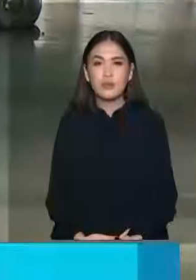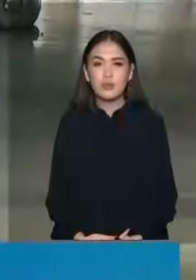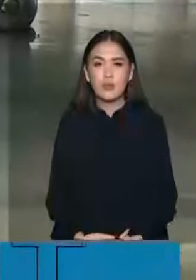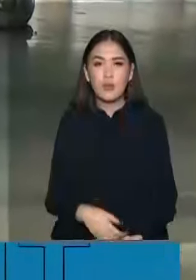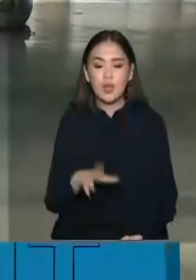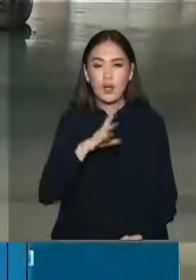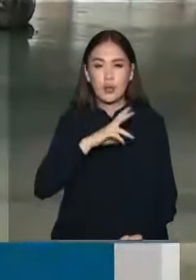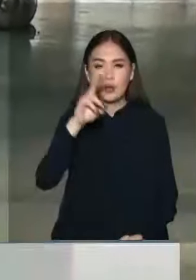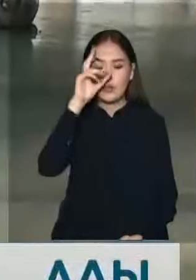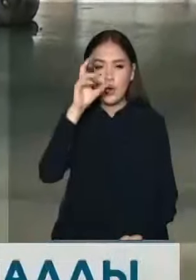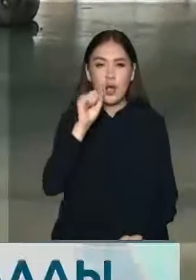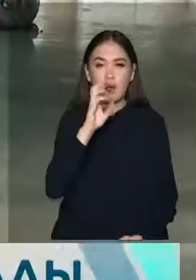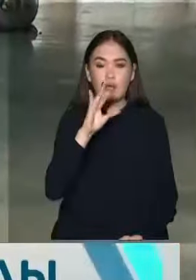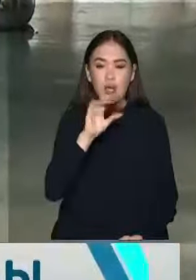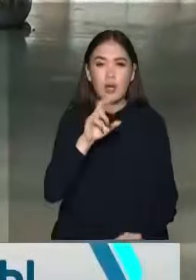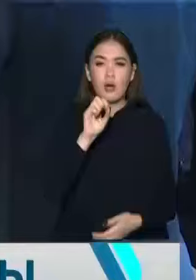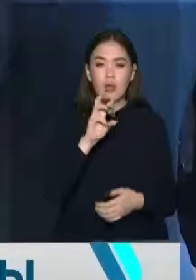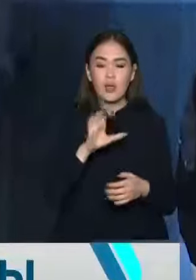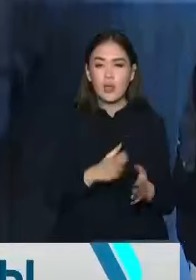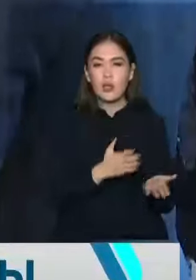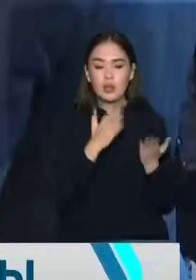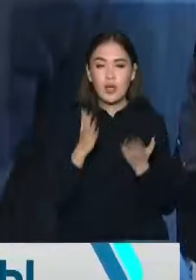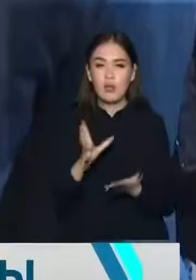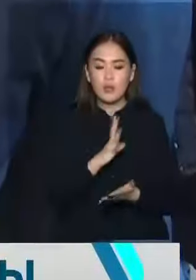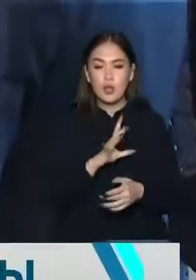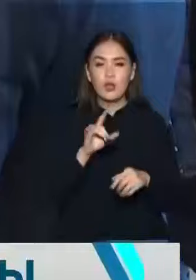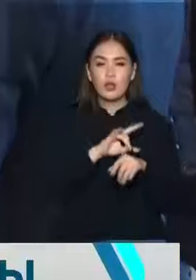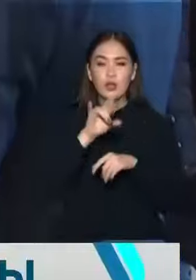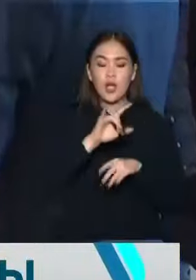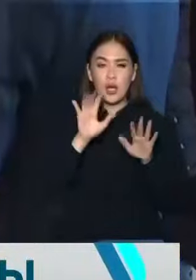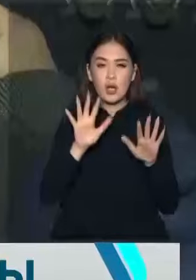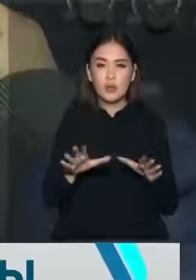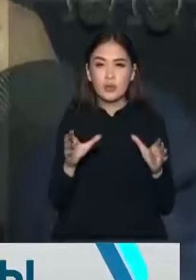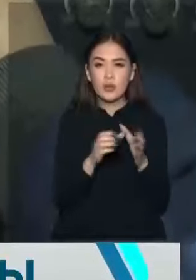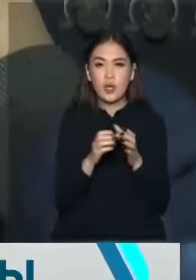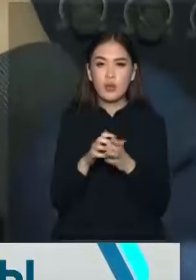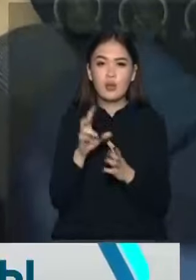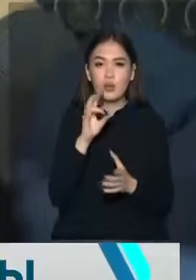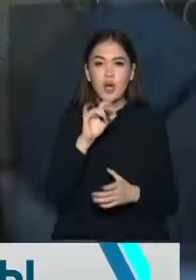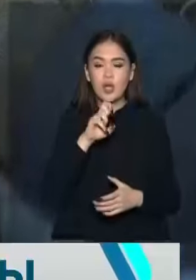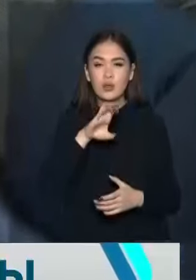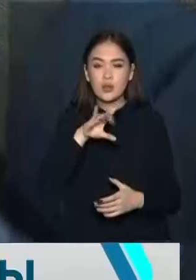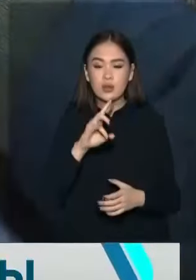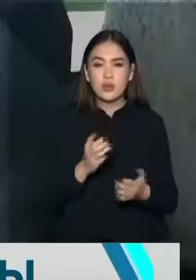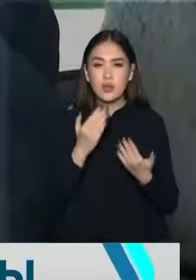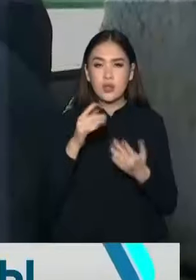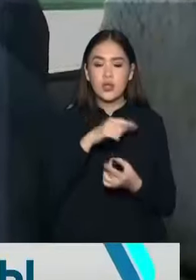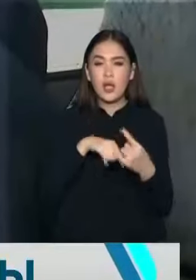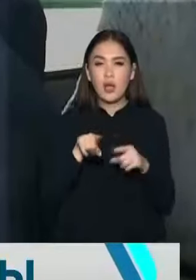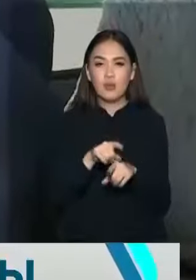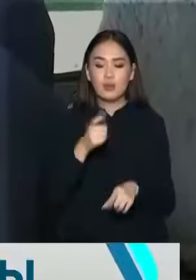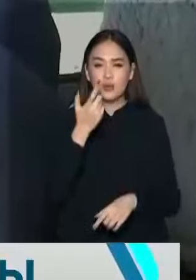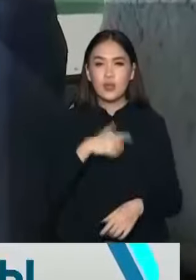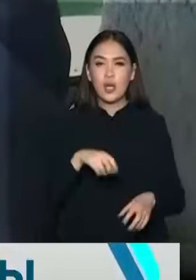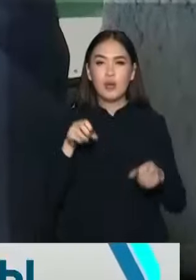Бүркіт мемлекеттік авиакомпаниясына қош келдіңдер. Ұшақтың штурвалы мен кабинасы бүгін Нұрасылға тиесілі, сондықтан өзін кәсіби ұшқыш секілді сезініп